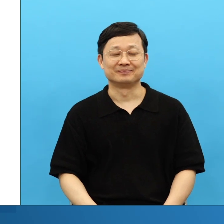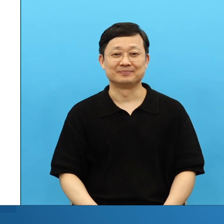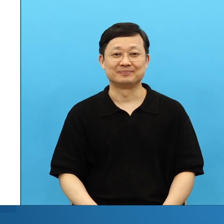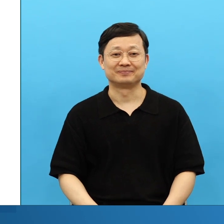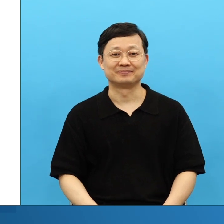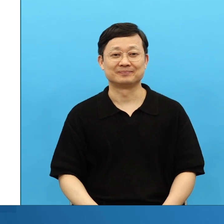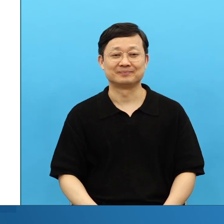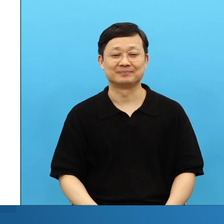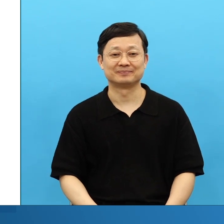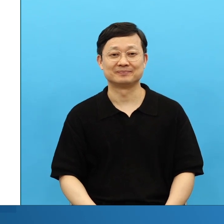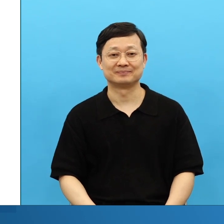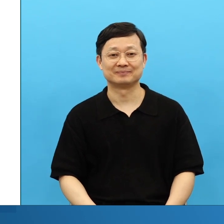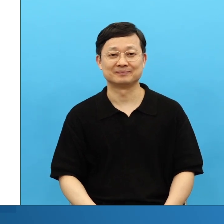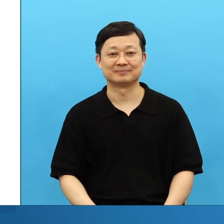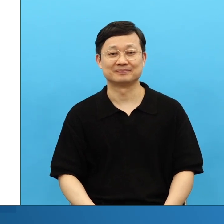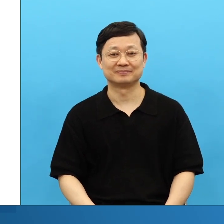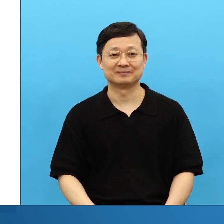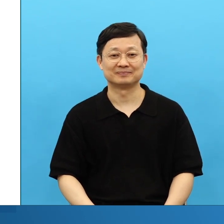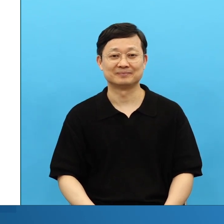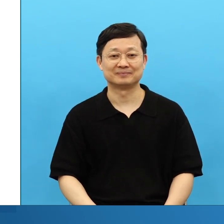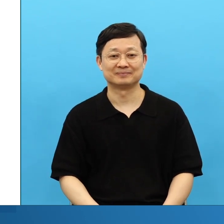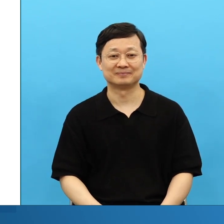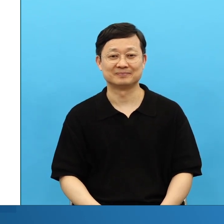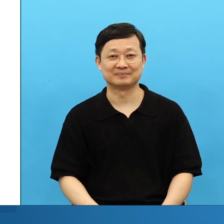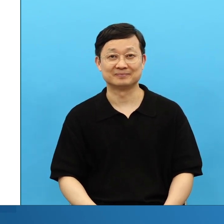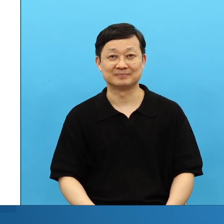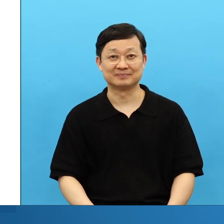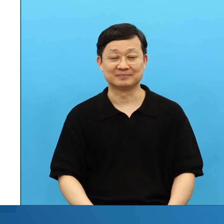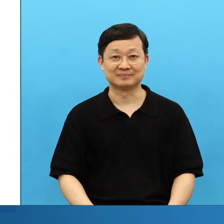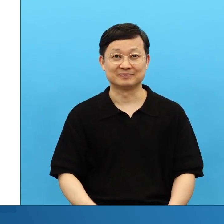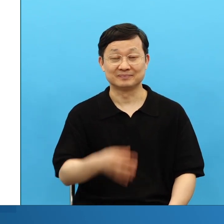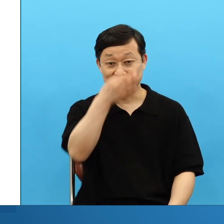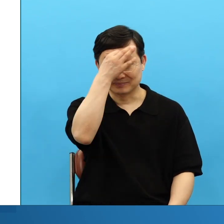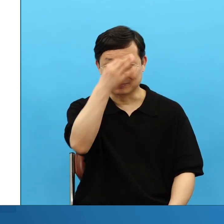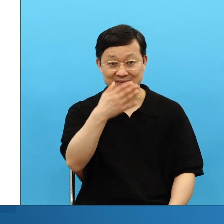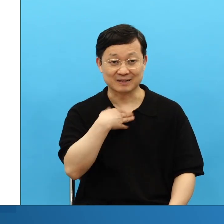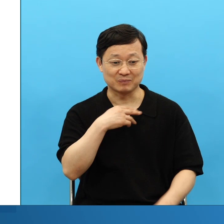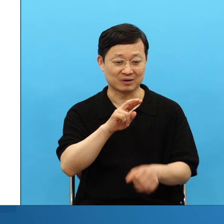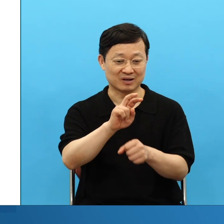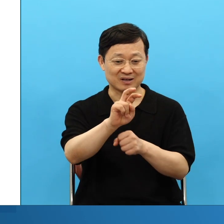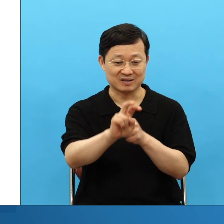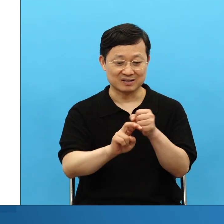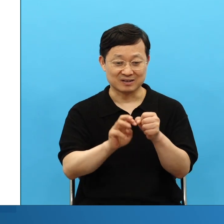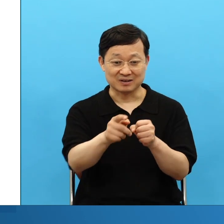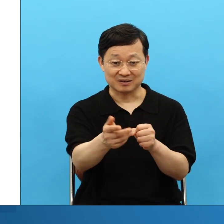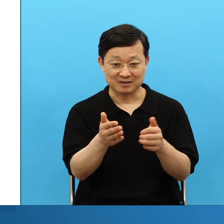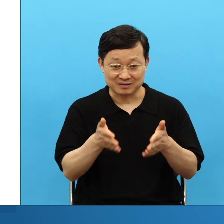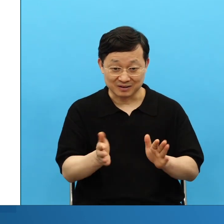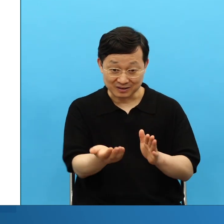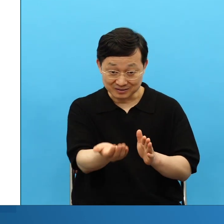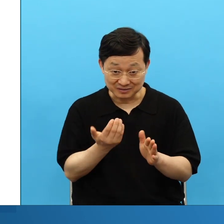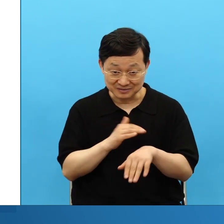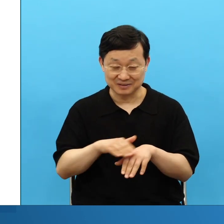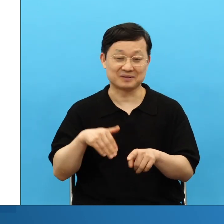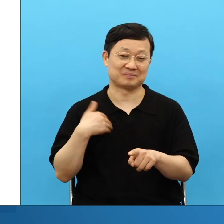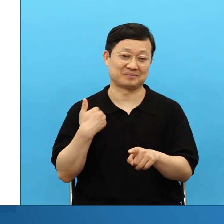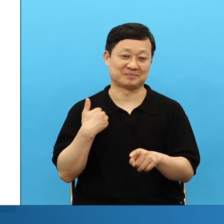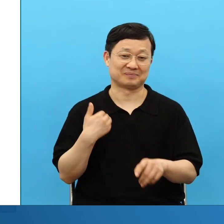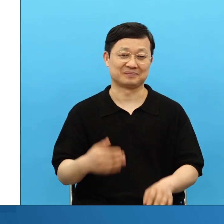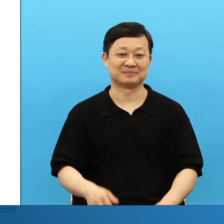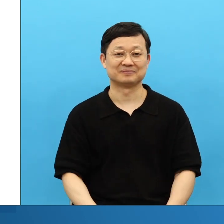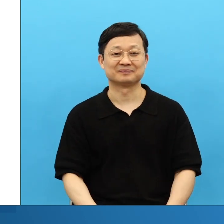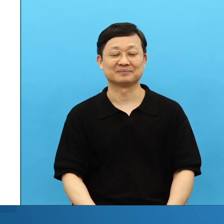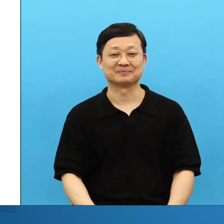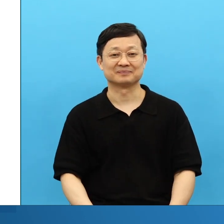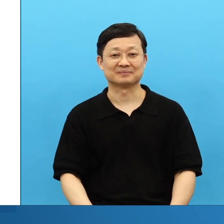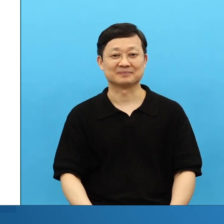사실 제가 자꾸 20몇 년 캐가 죄송한데 여러분 태어나기 전일 수도 있는데 유